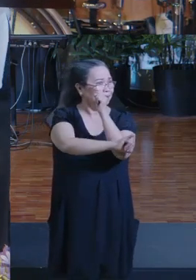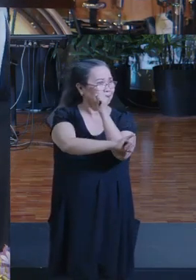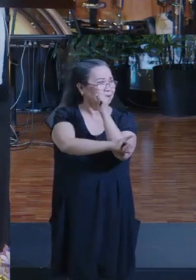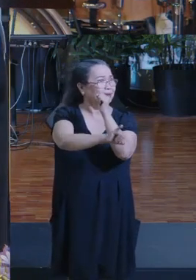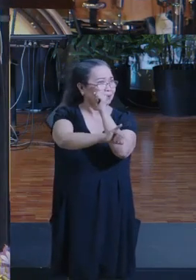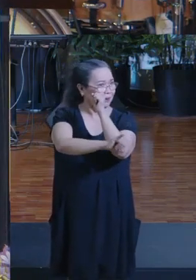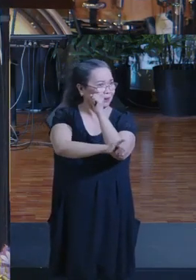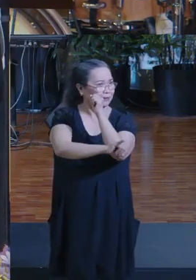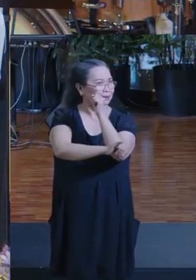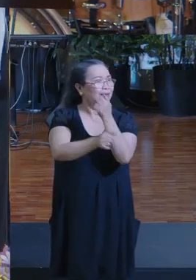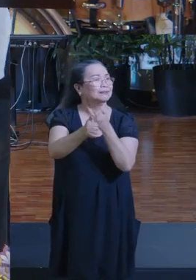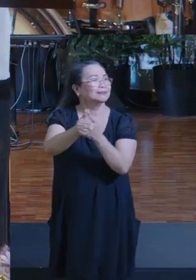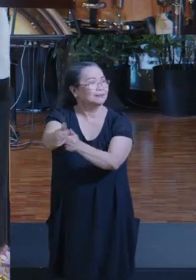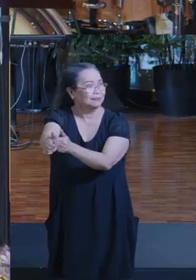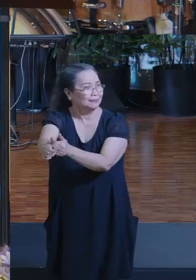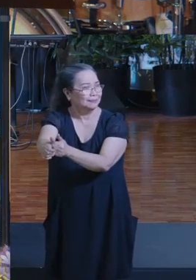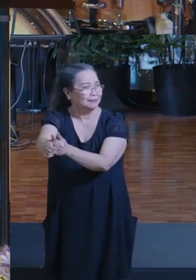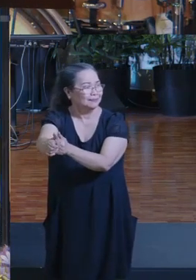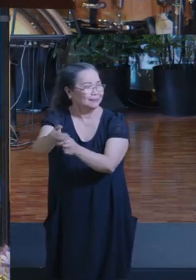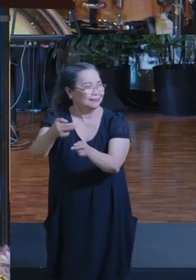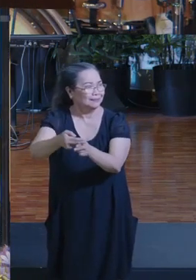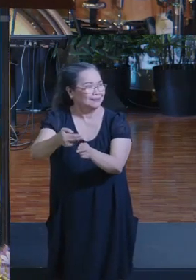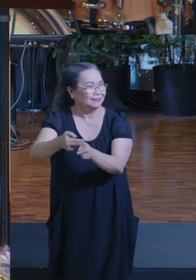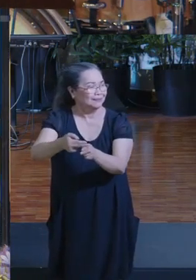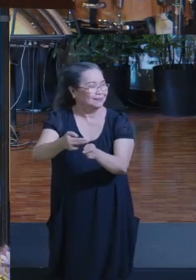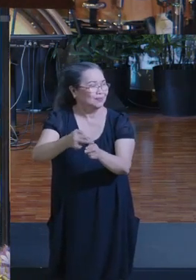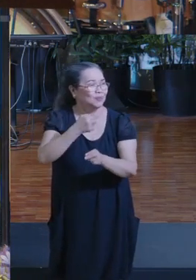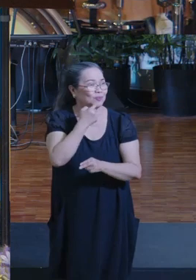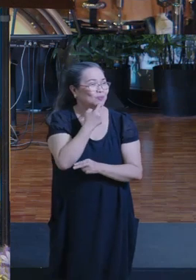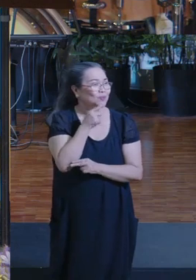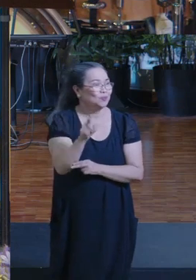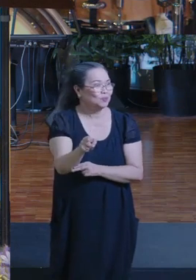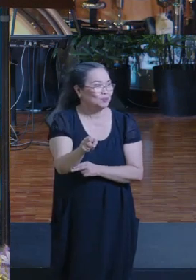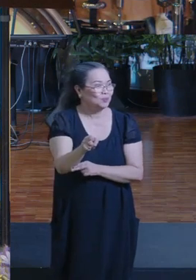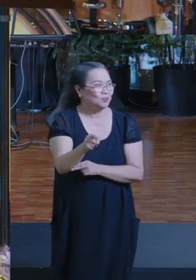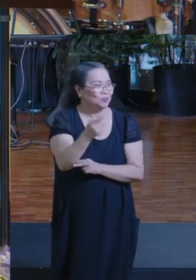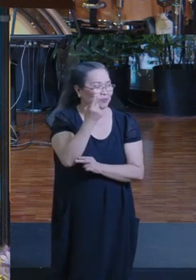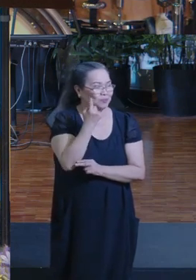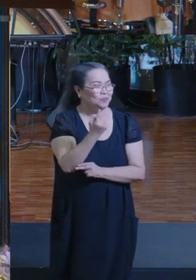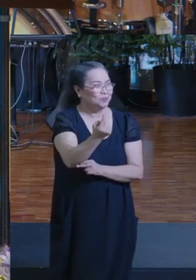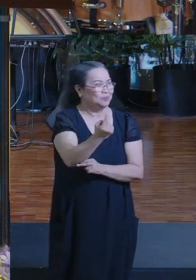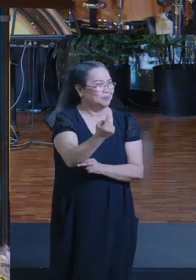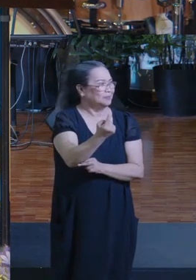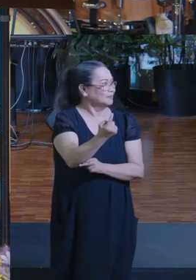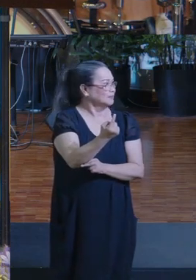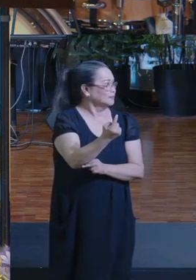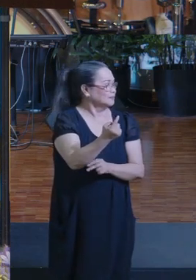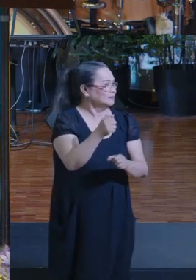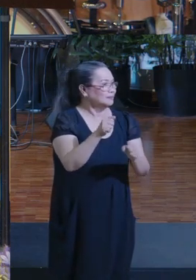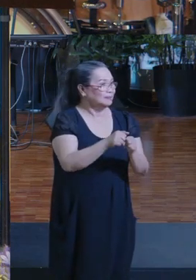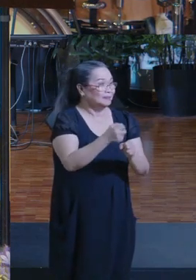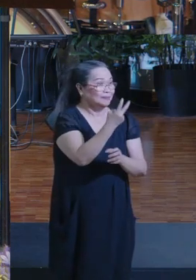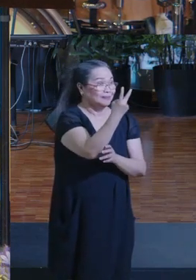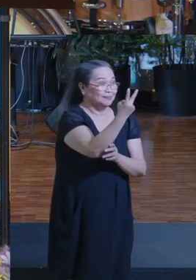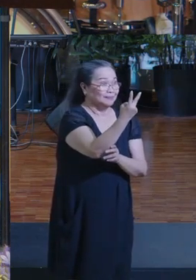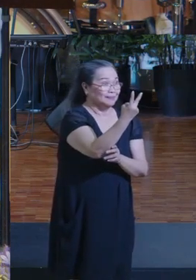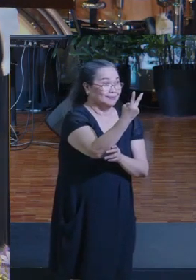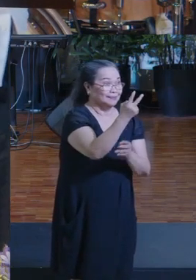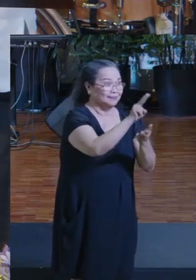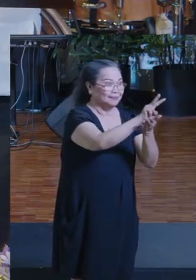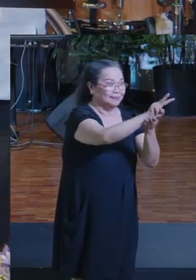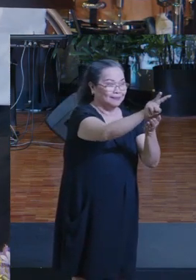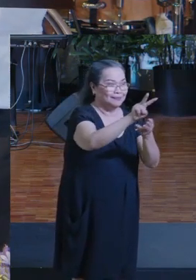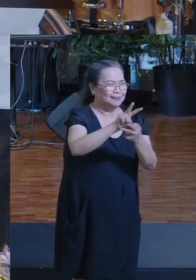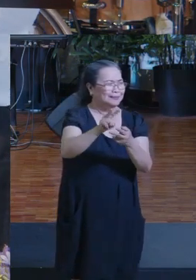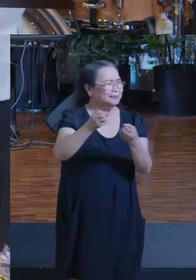be named. Offspring doon ay singular. So doon sa dalawang verses na yun, at